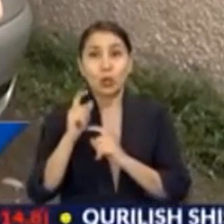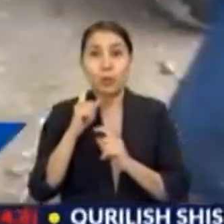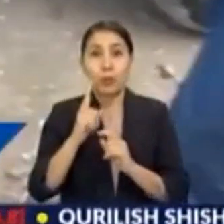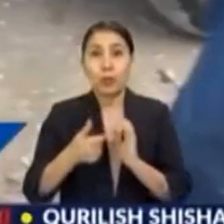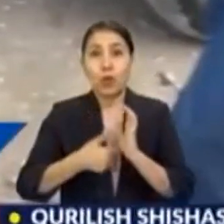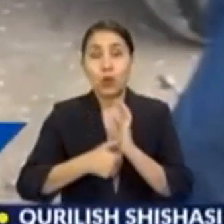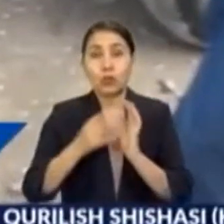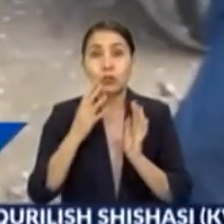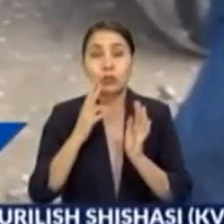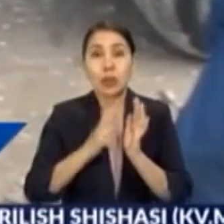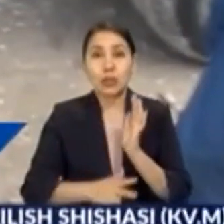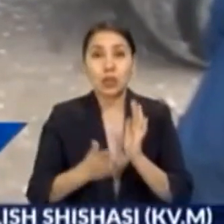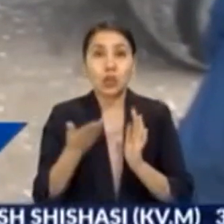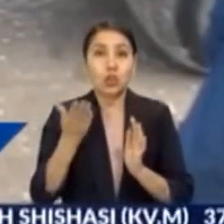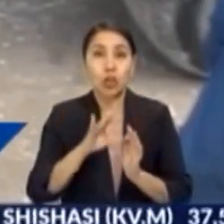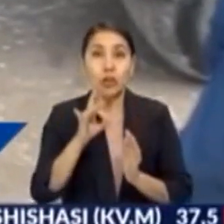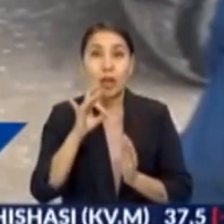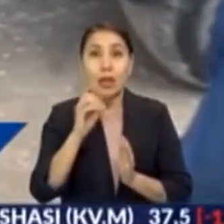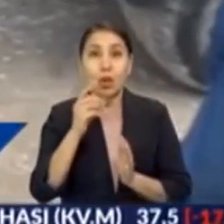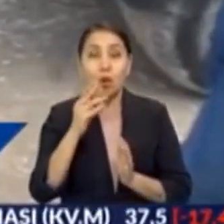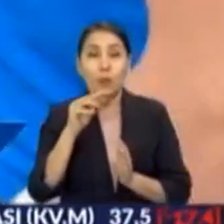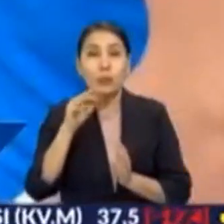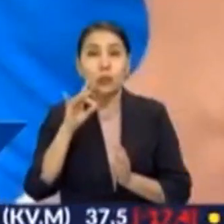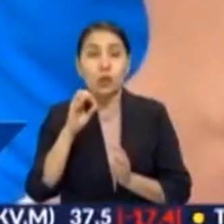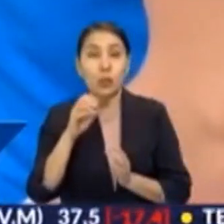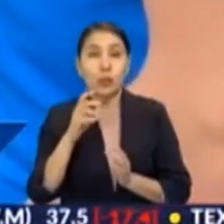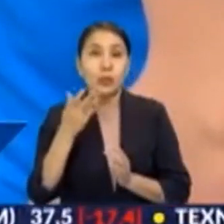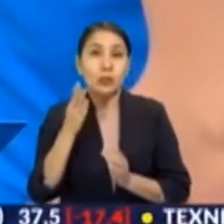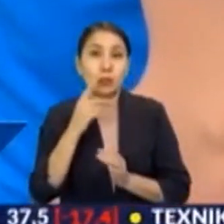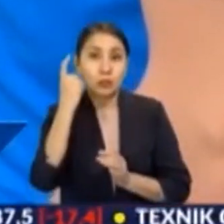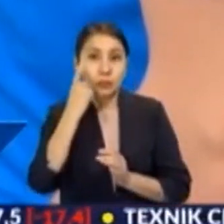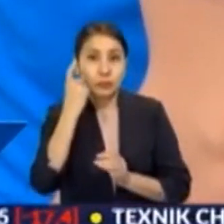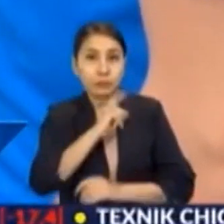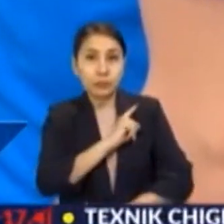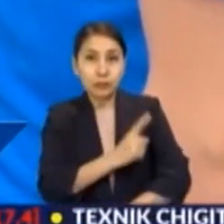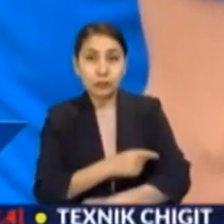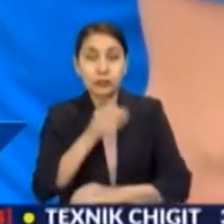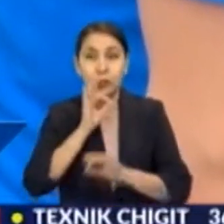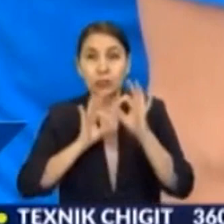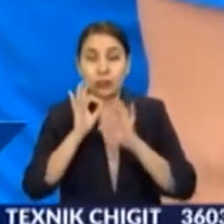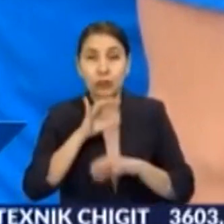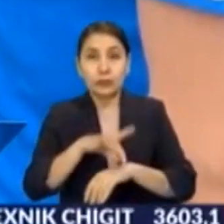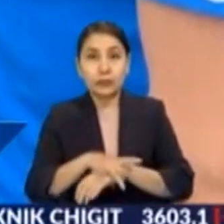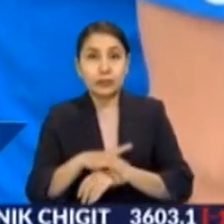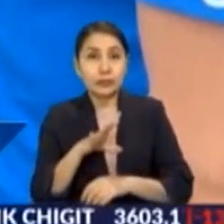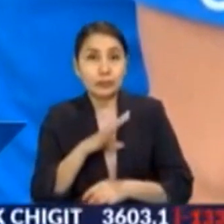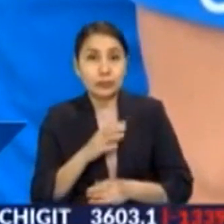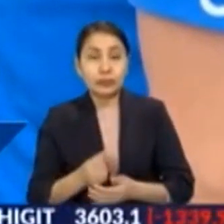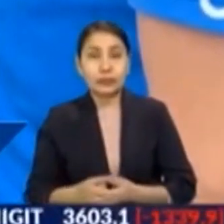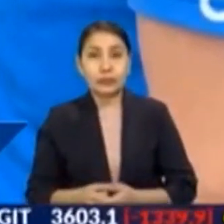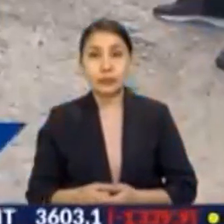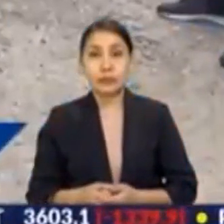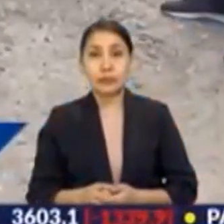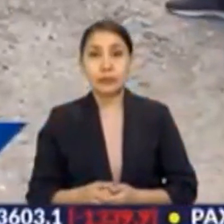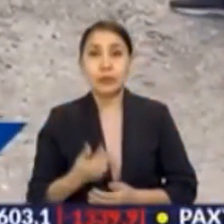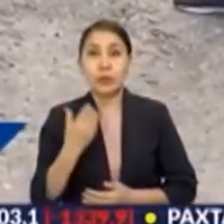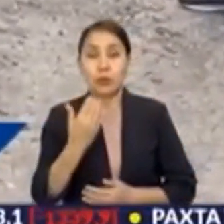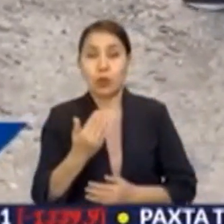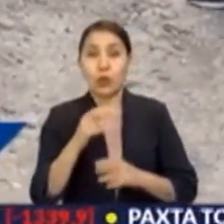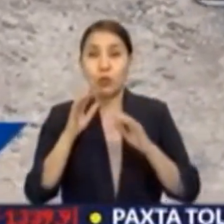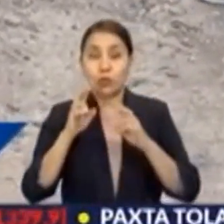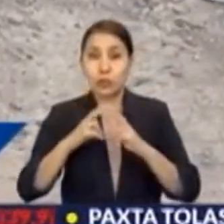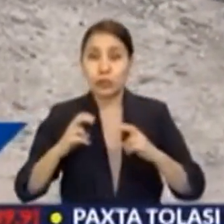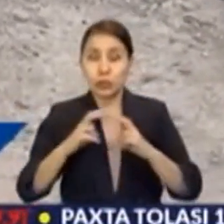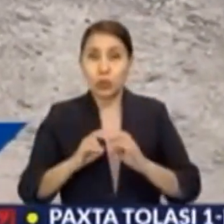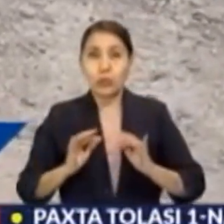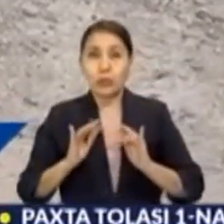1680 dona Regapen va 200 dona Tropikamid kuchli ta'sir qiluvchi dori vositalari ashyoviy dalil sifatida olindi. O'tkazilgan tezkor